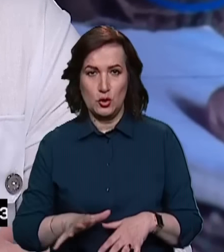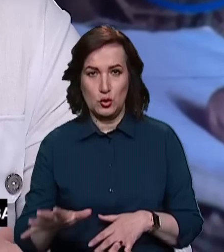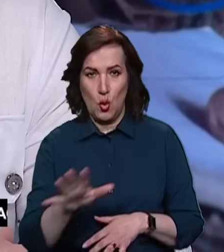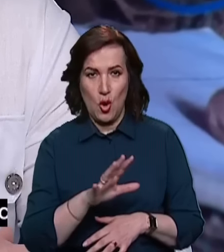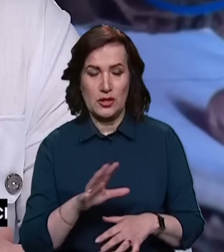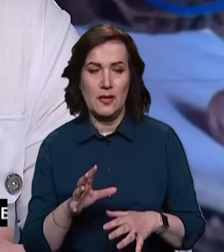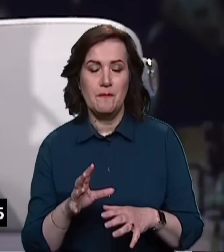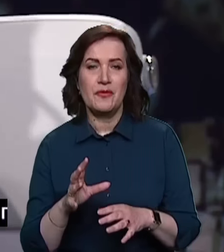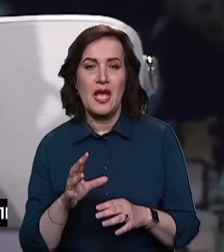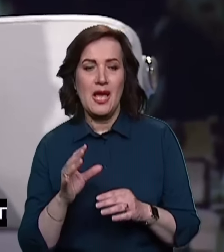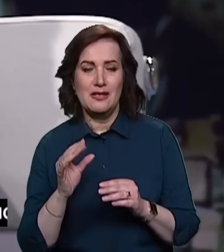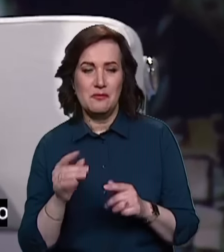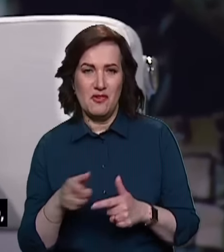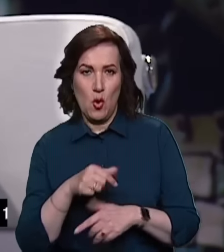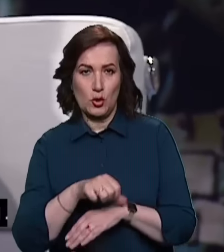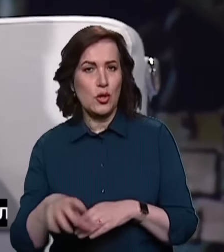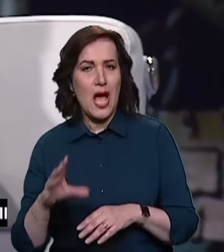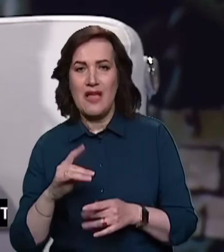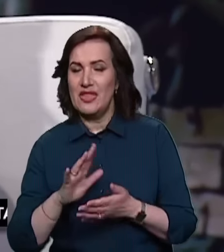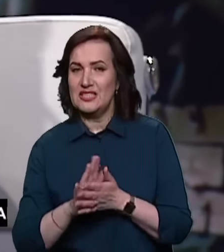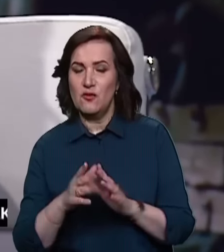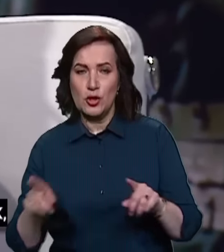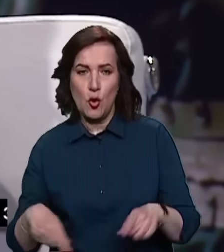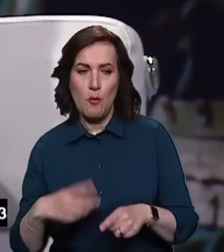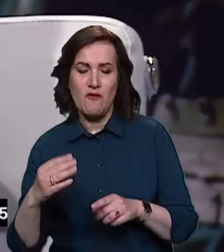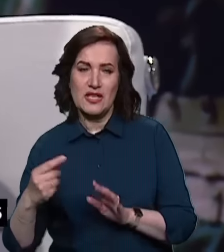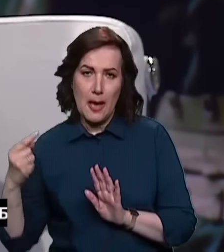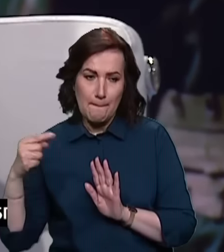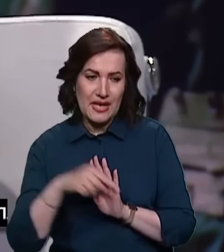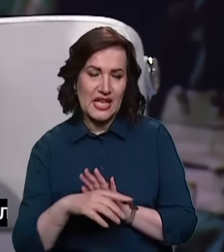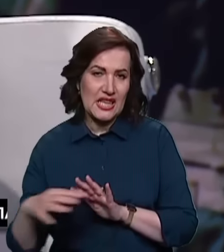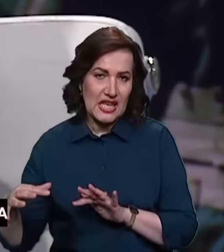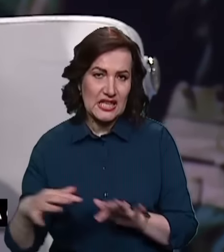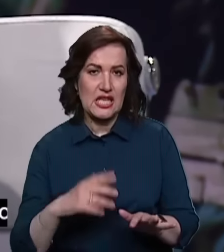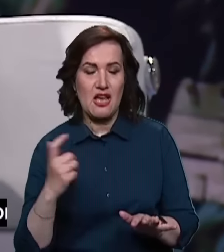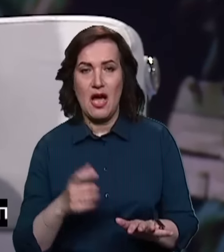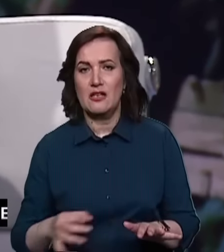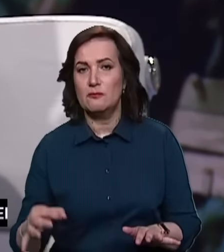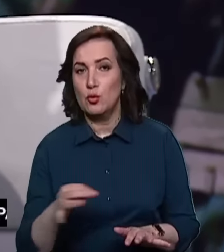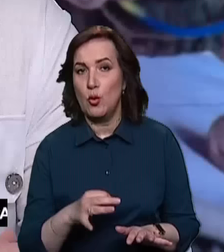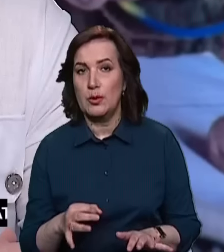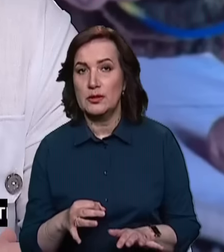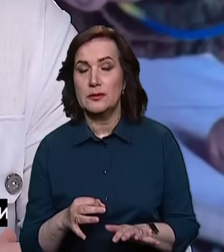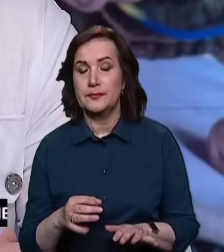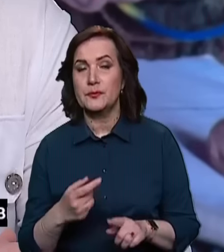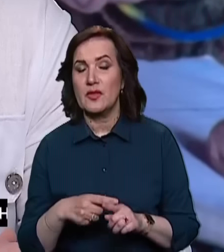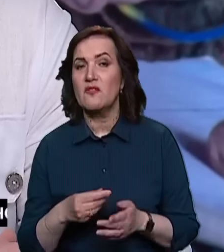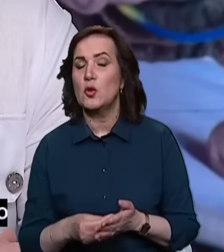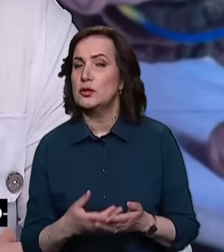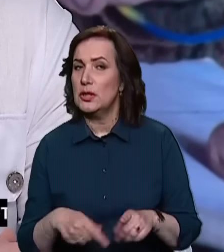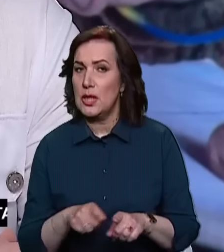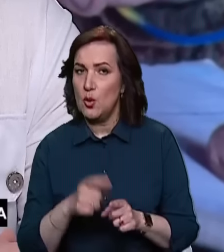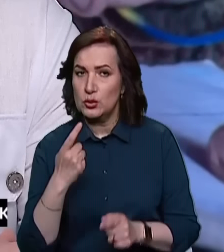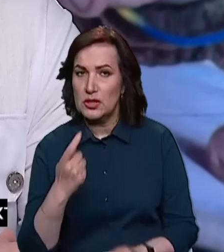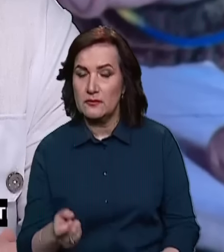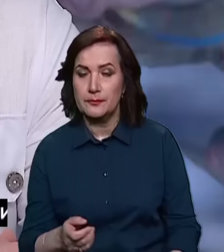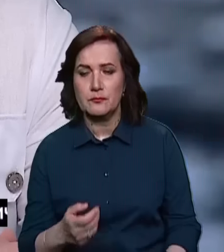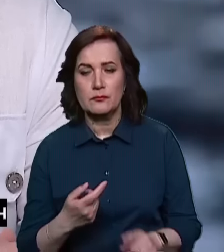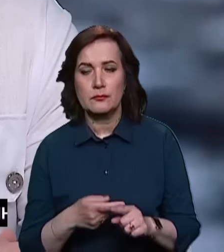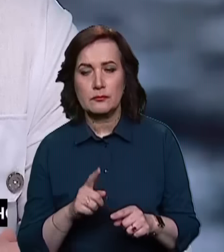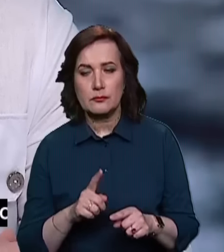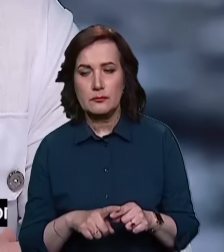а не створенню умов для більш глибокого проникнення в північні райони Харківської області. Як ви оцінюєте таку заяву? Ну,